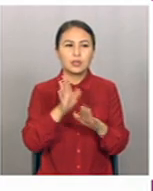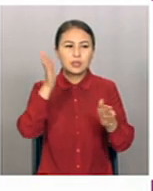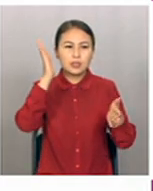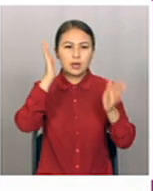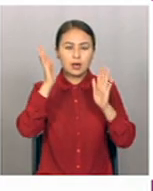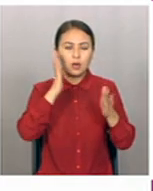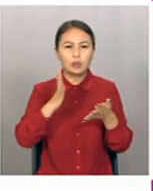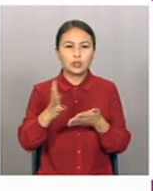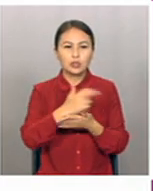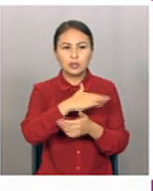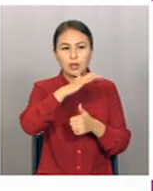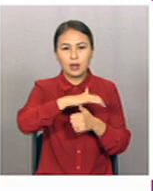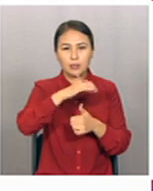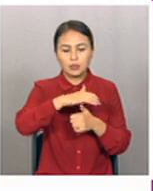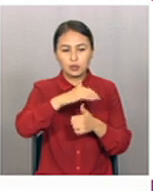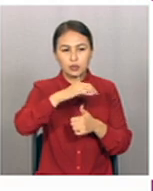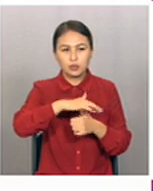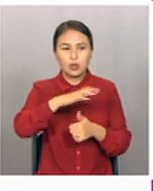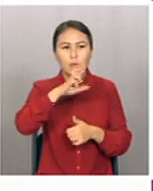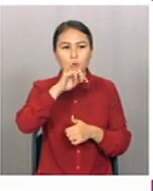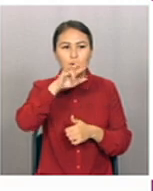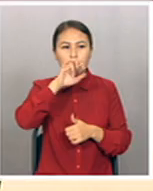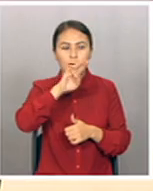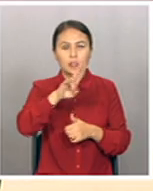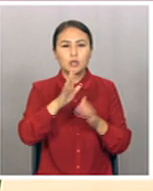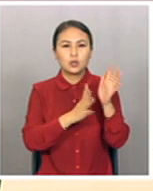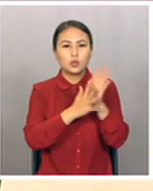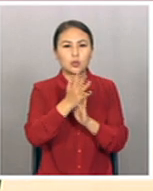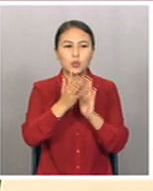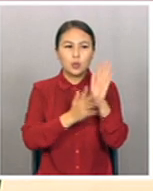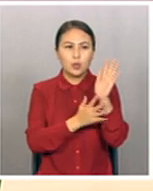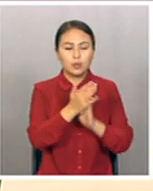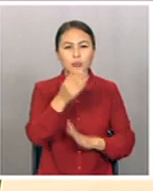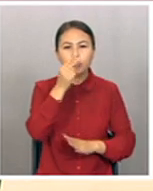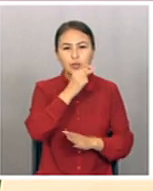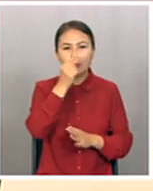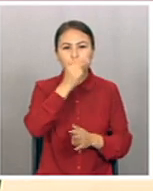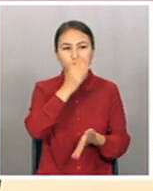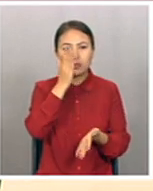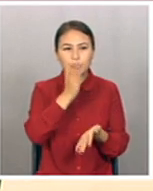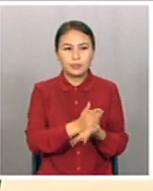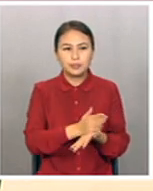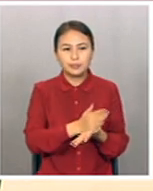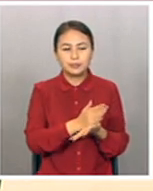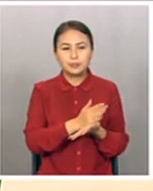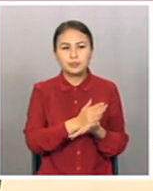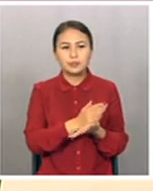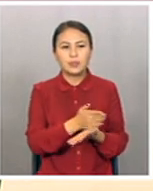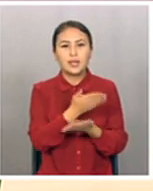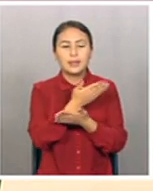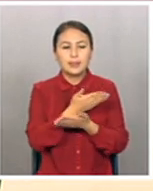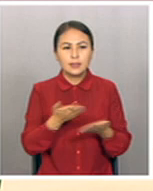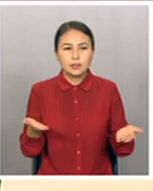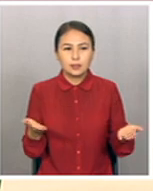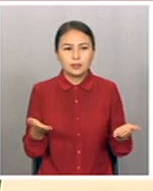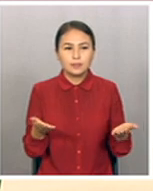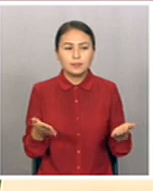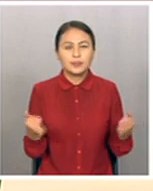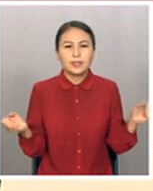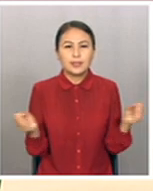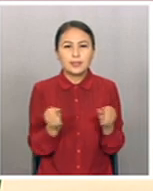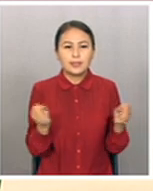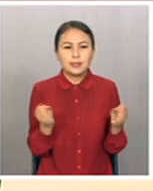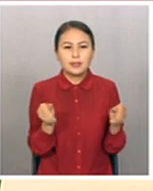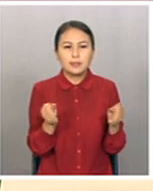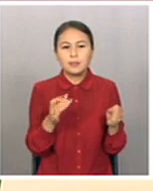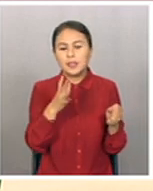жүр, ал бұлан шөп жеп жүр. Жарайсыңдар, балалар. Енді қыс